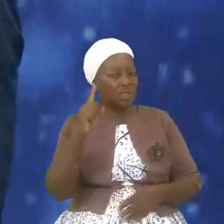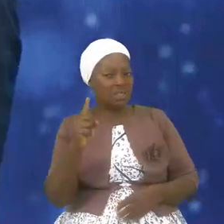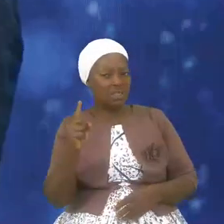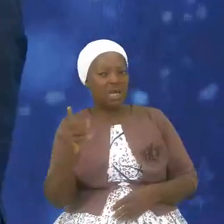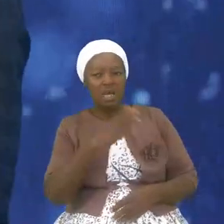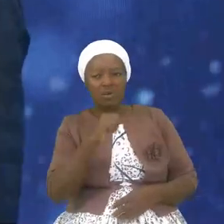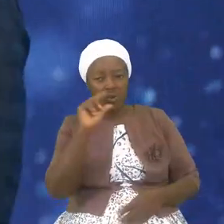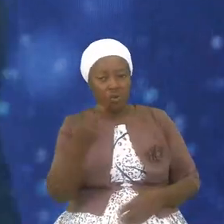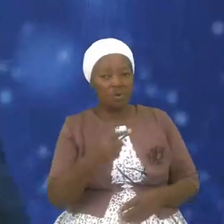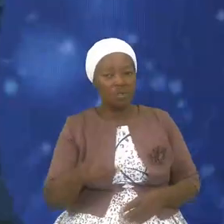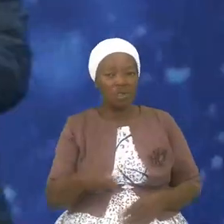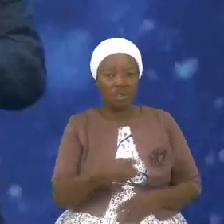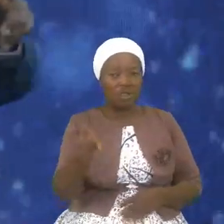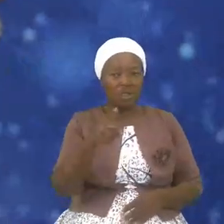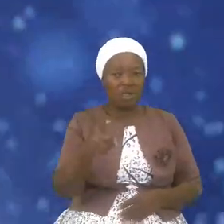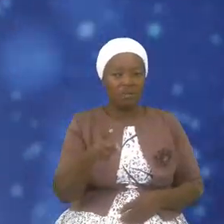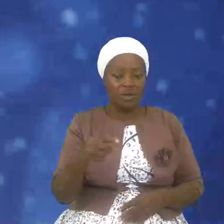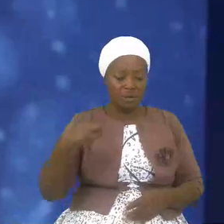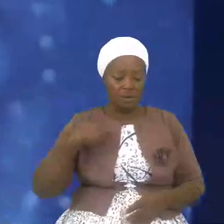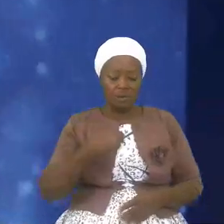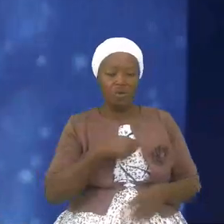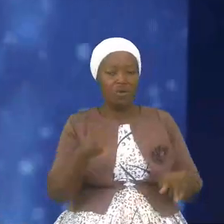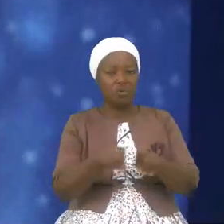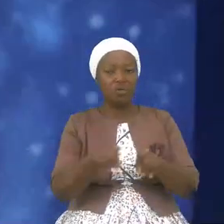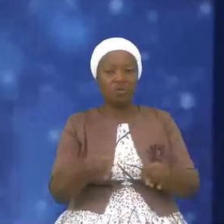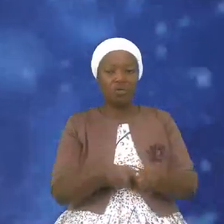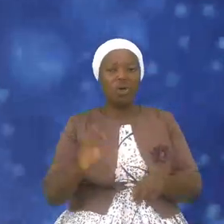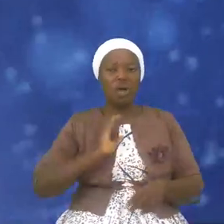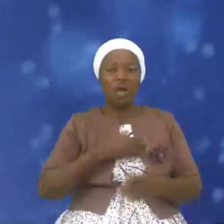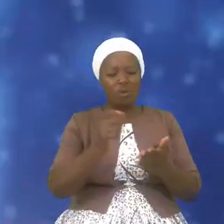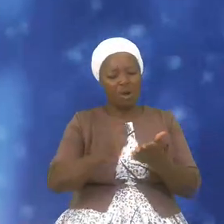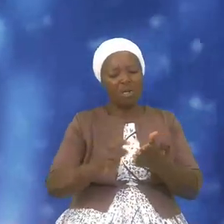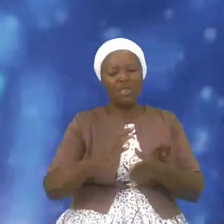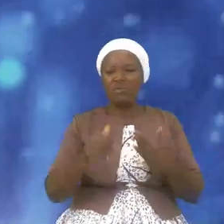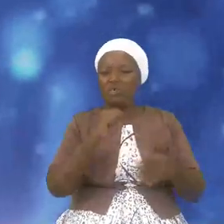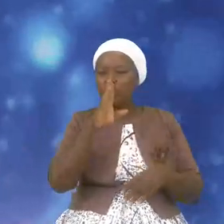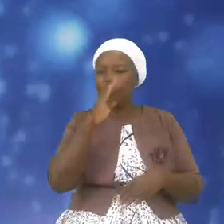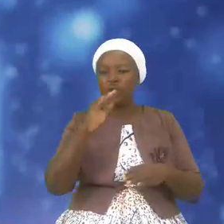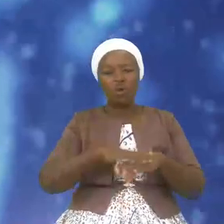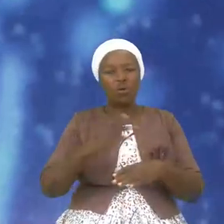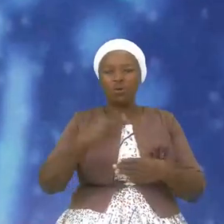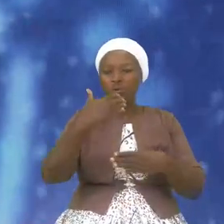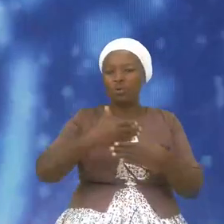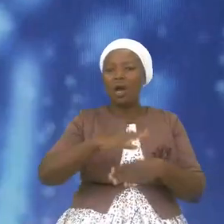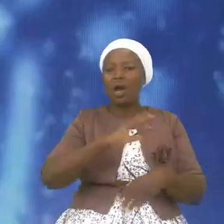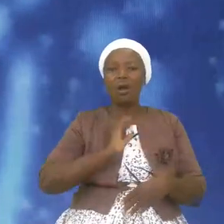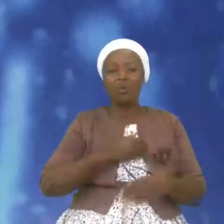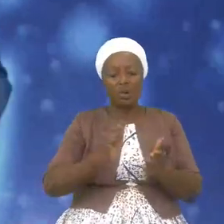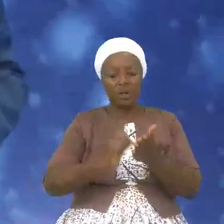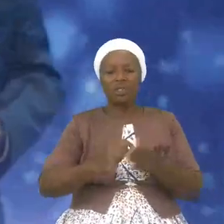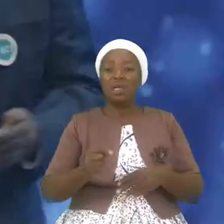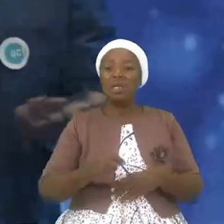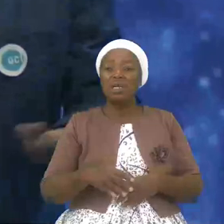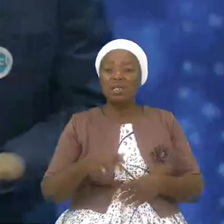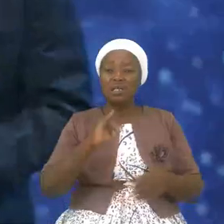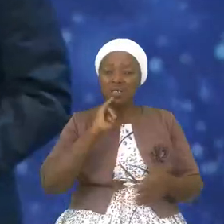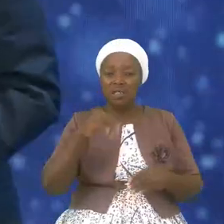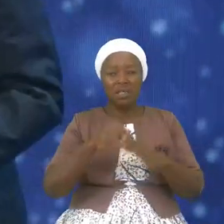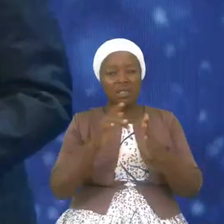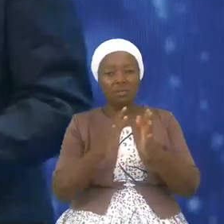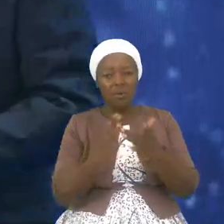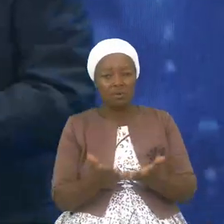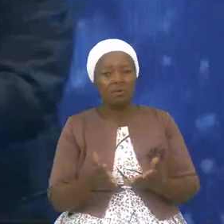Et non seulement eux, mais nous également. Notre écriture peut ne pas être au mur. Notre écrit peut-être c'est